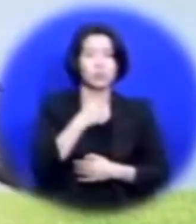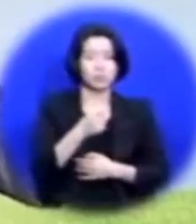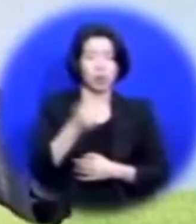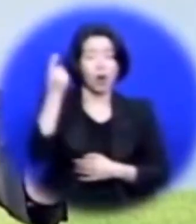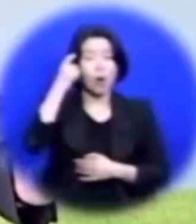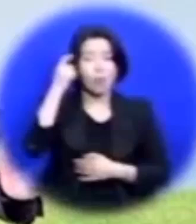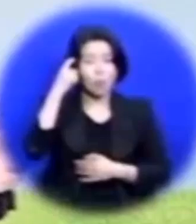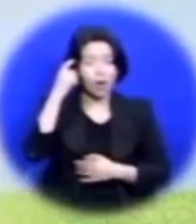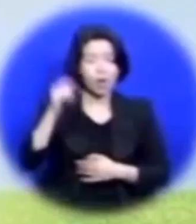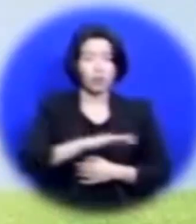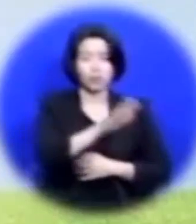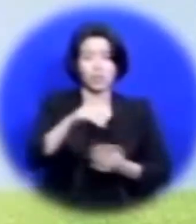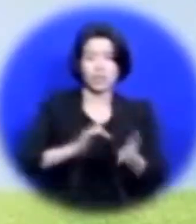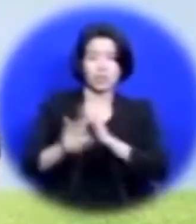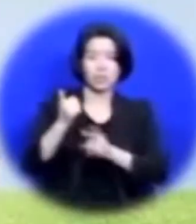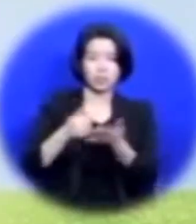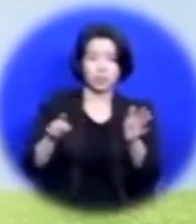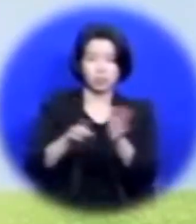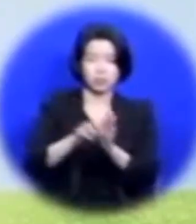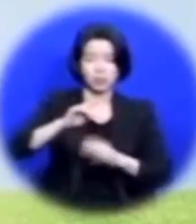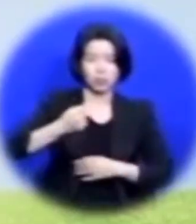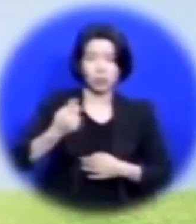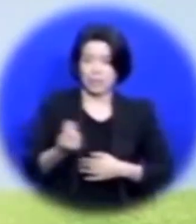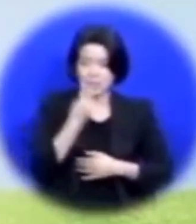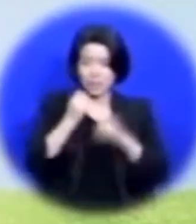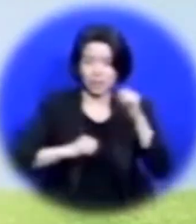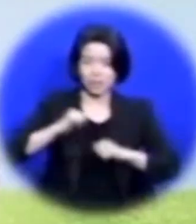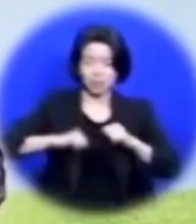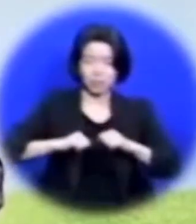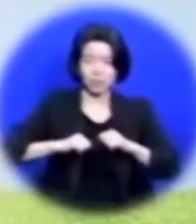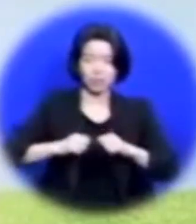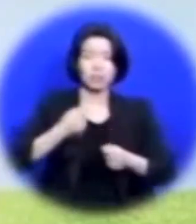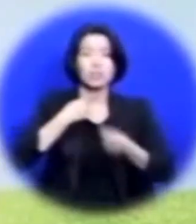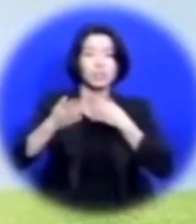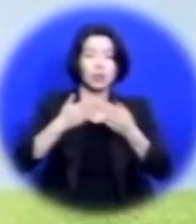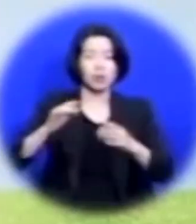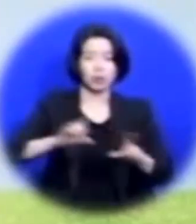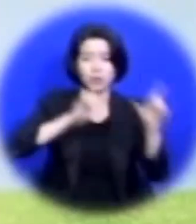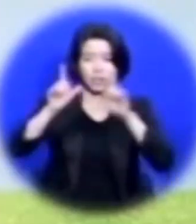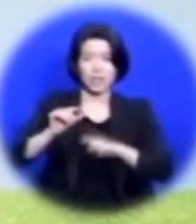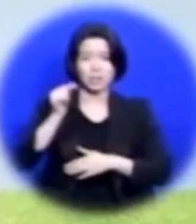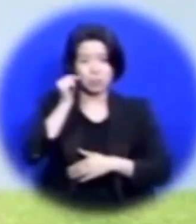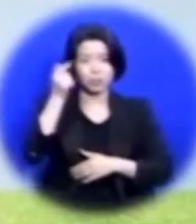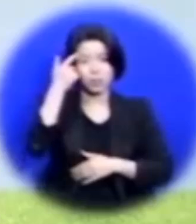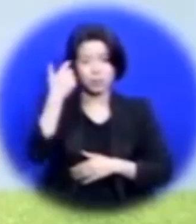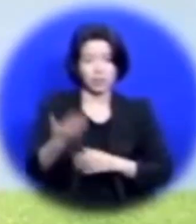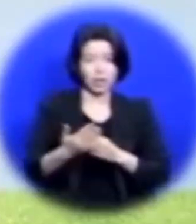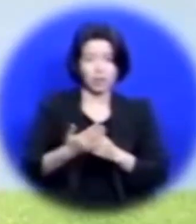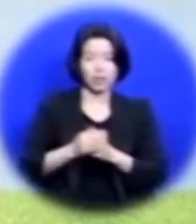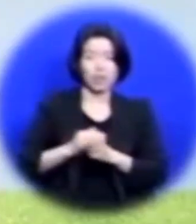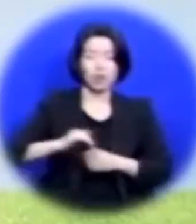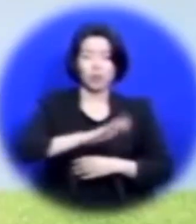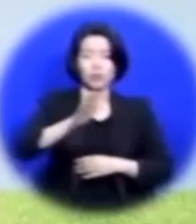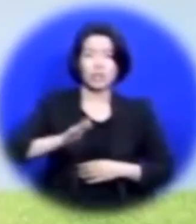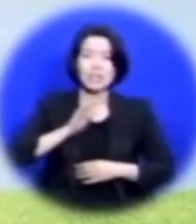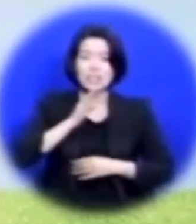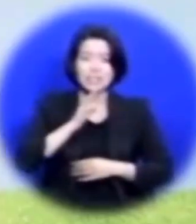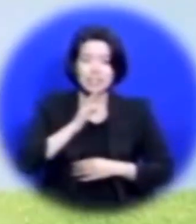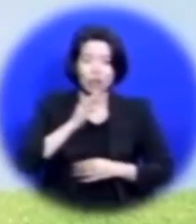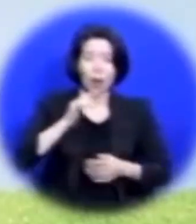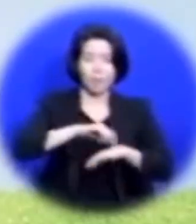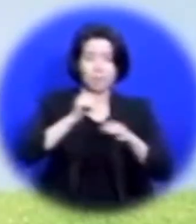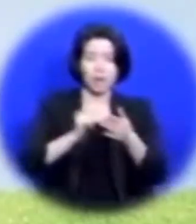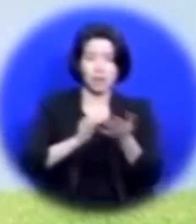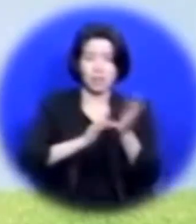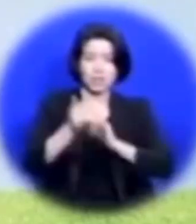예수님을 및 꺼도 예수님이 살아 역사하시는 것을 경험하고 살지 못하는 겁니까 우리가 진정으로 마음에 예수님을